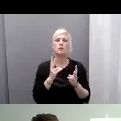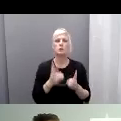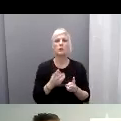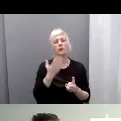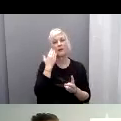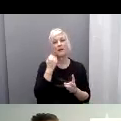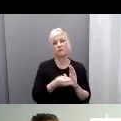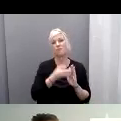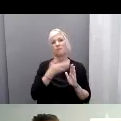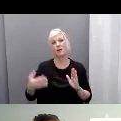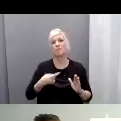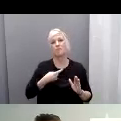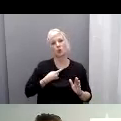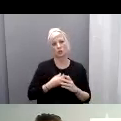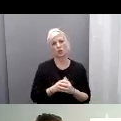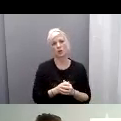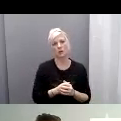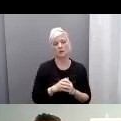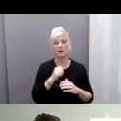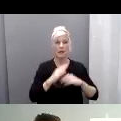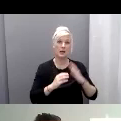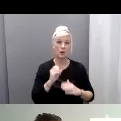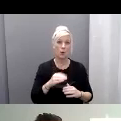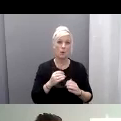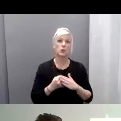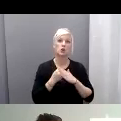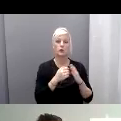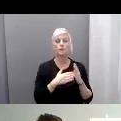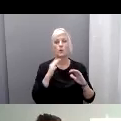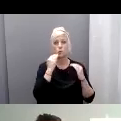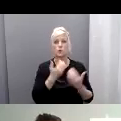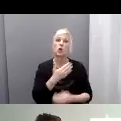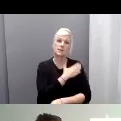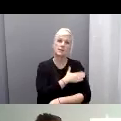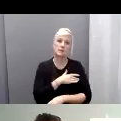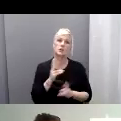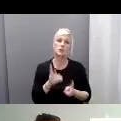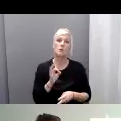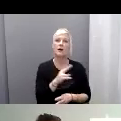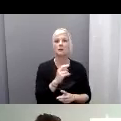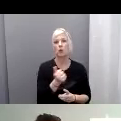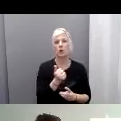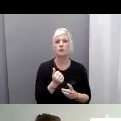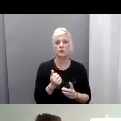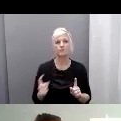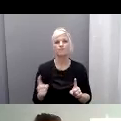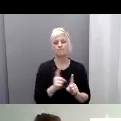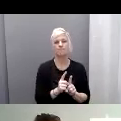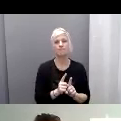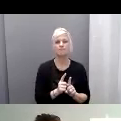konsekvenser. Och här handlar det om stöd från socialtjänsten då, som han behövde kring sin autism